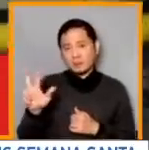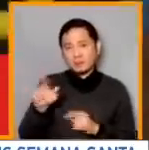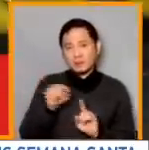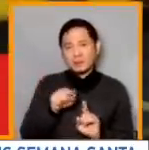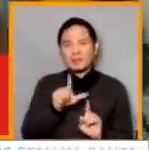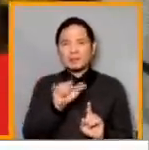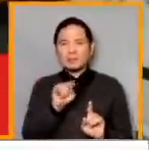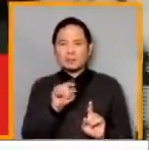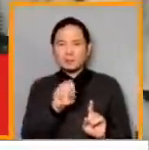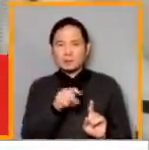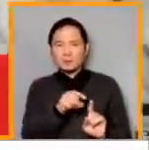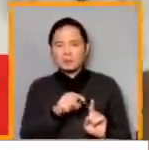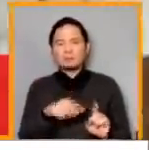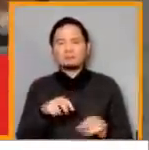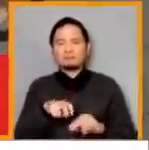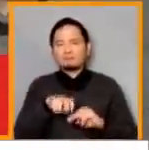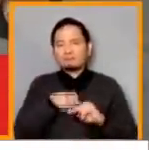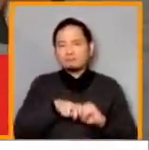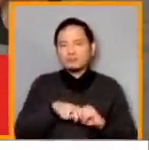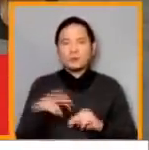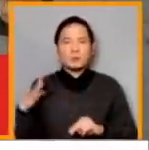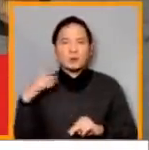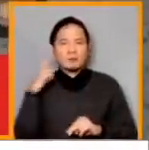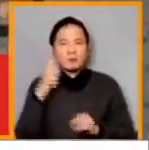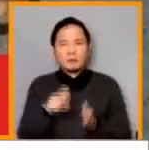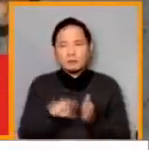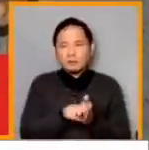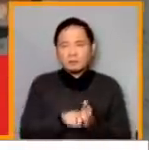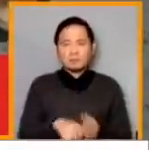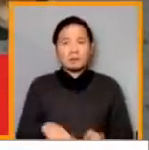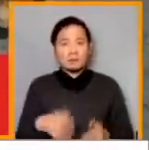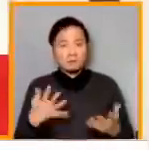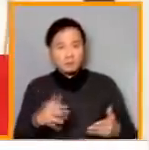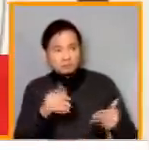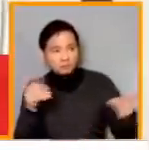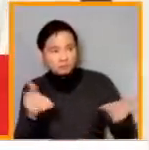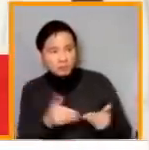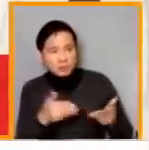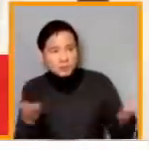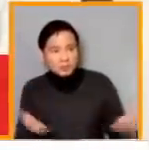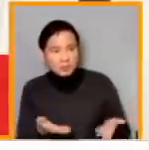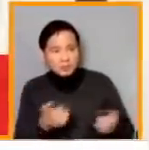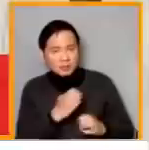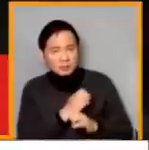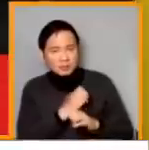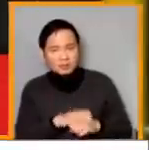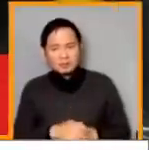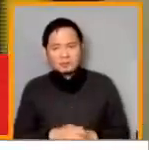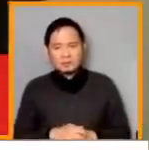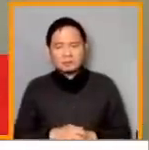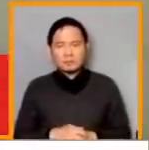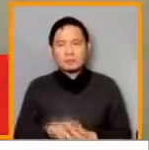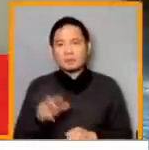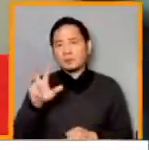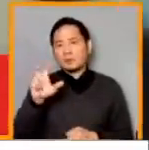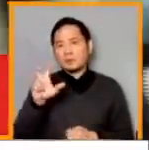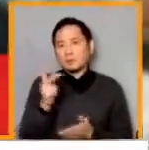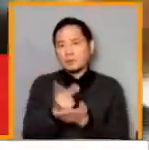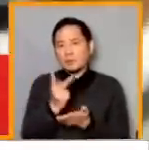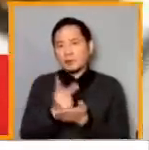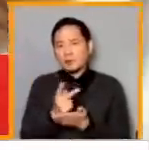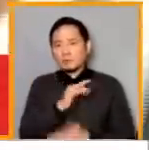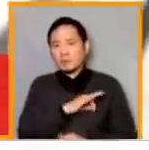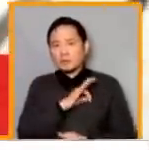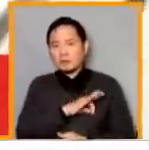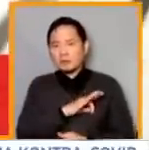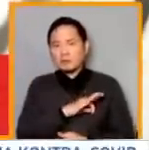Dito sa EDSA Bus Carousel Monumento Station namin siya nakilala. Umaabot hanggang 300 piso ang inuuwi niya pagkatapos ng halos